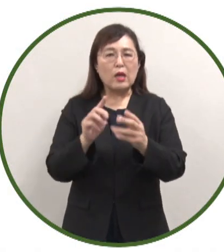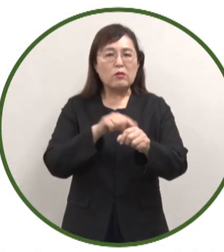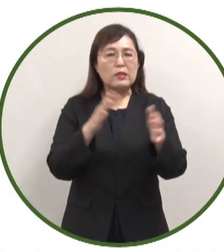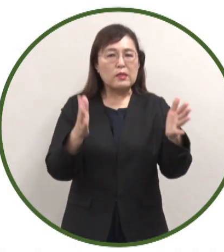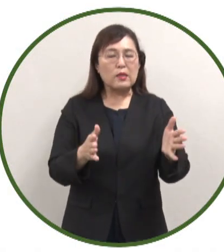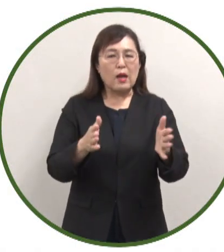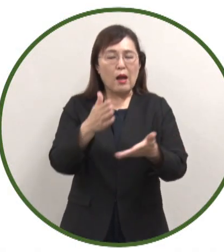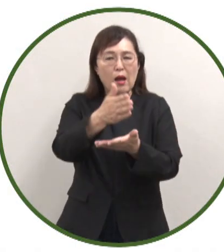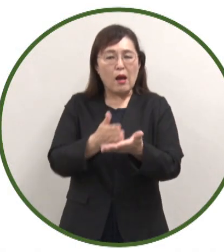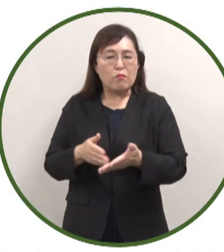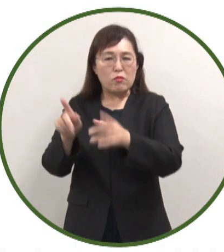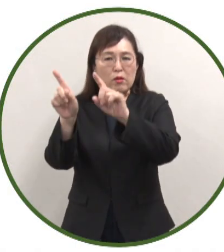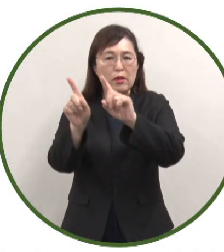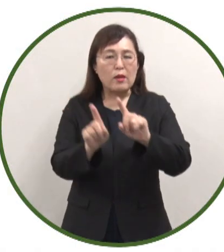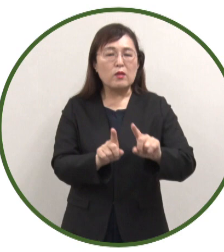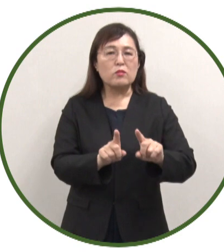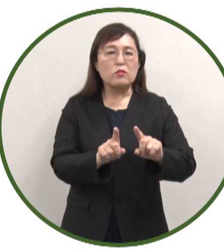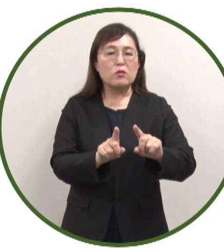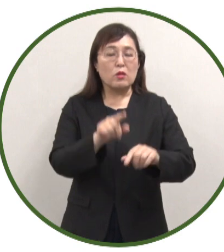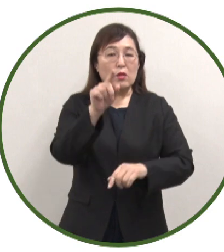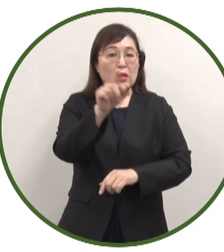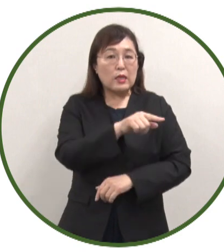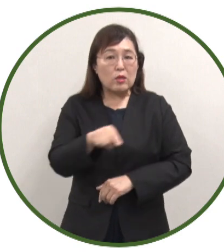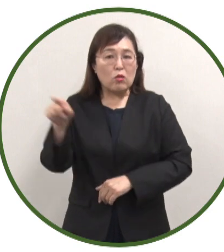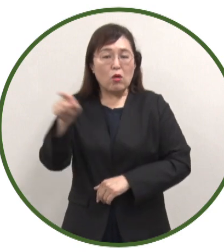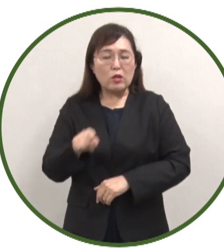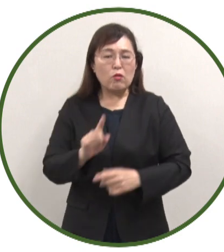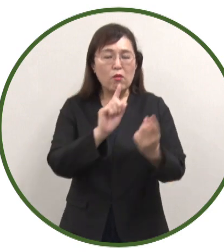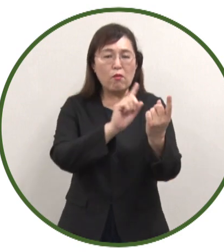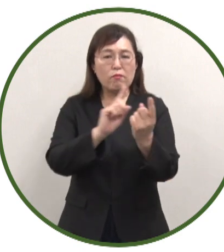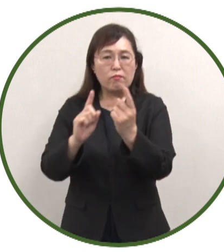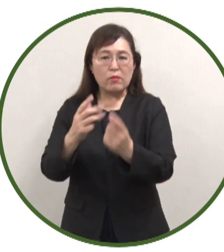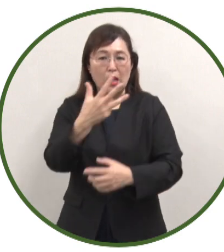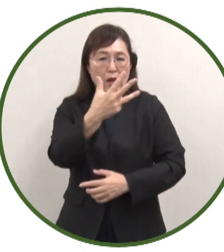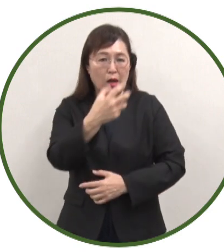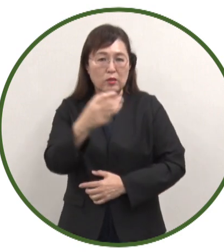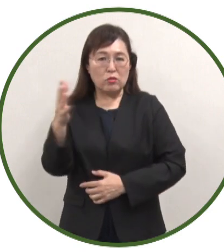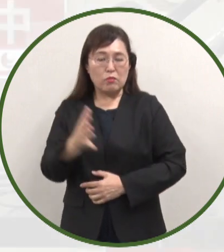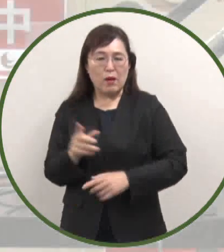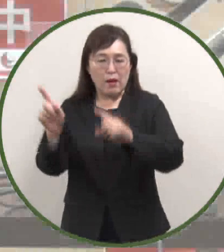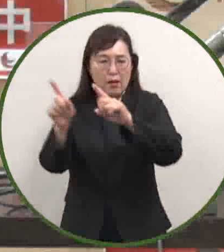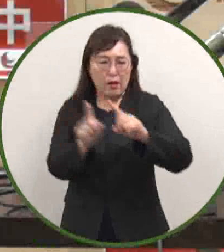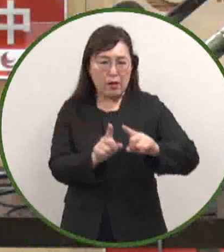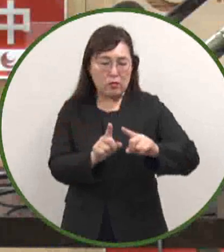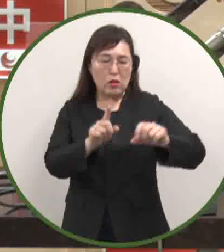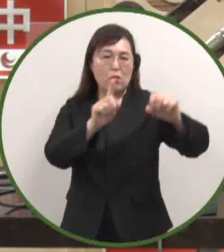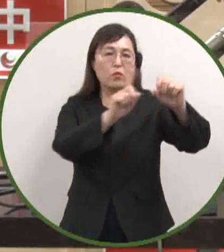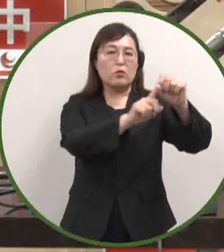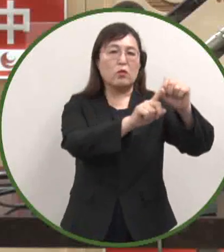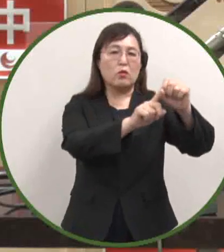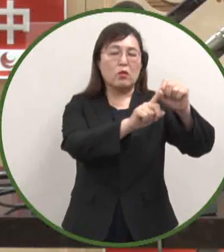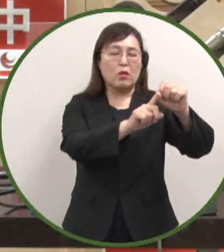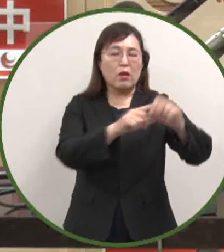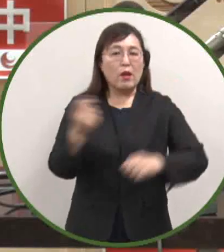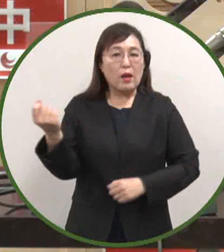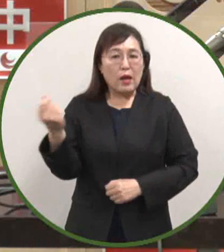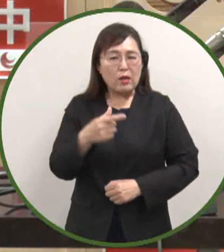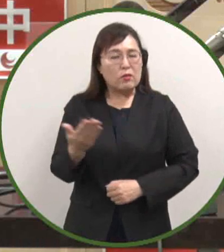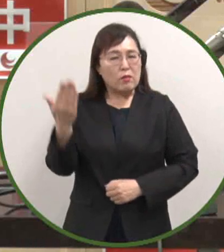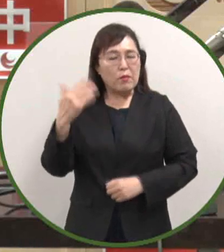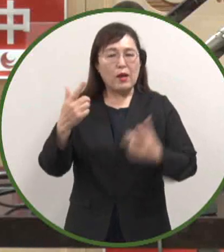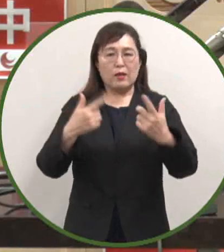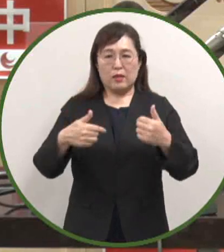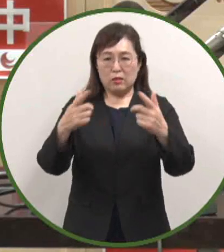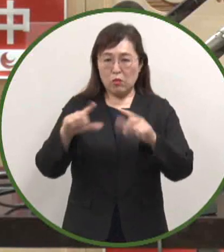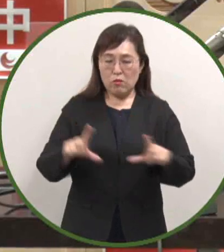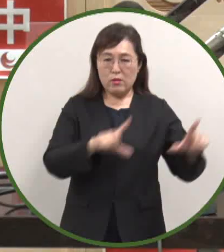。目指すのは人と人との接触の8割削減であります。一日でも早く日常を